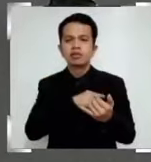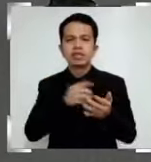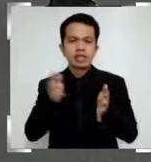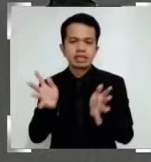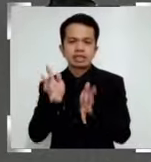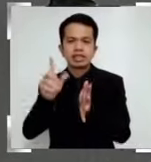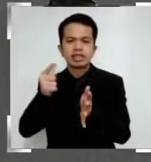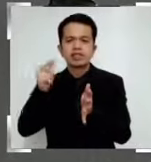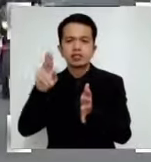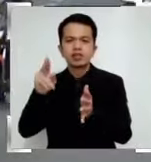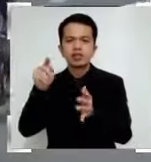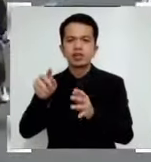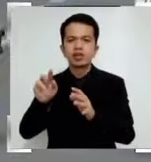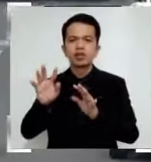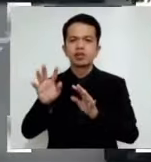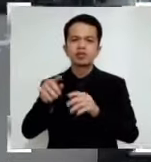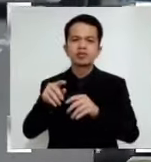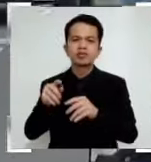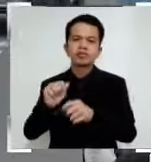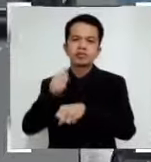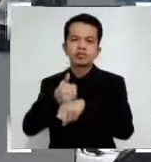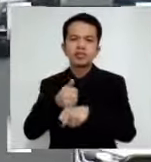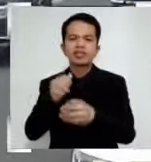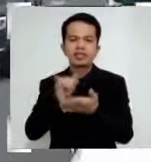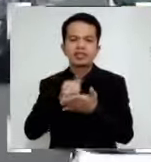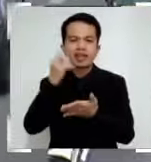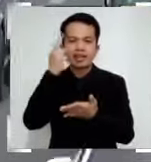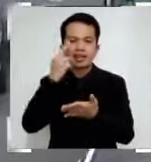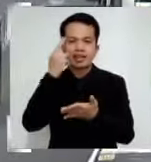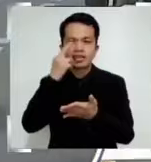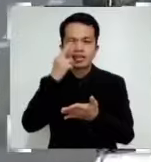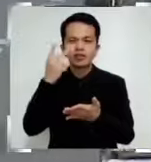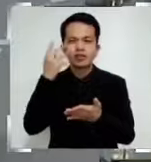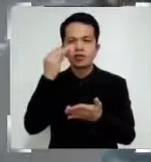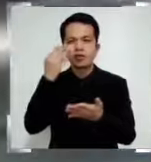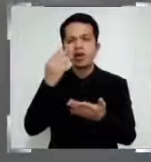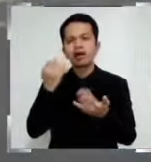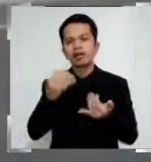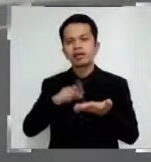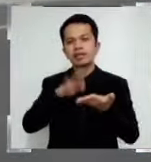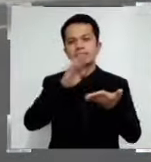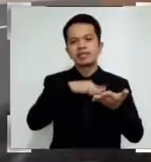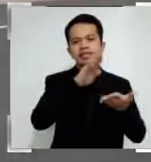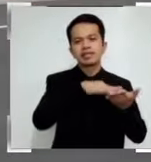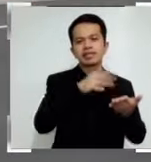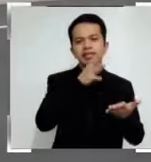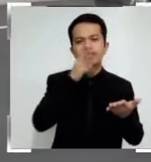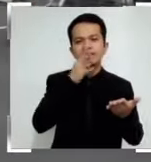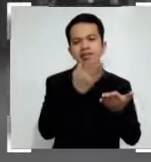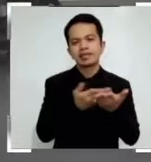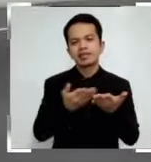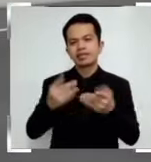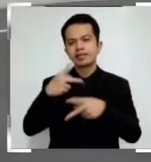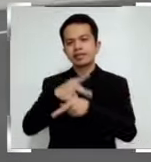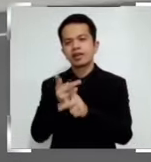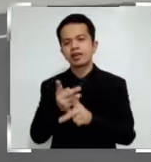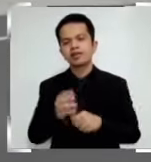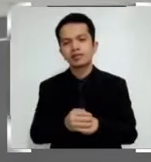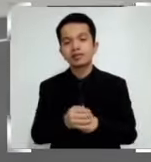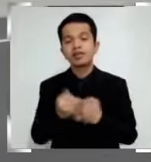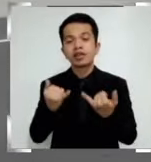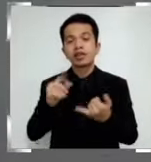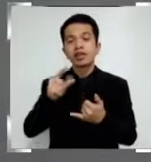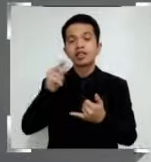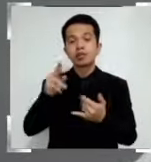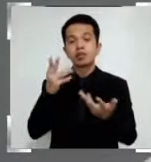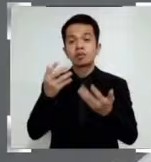nila. Ito yung isa sa mga dahilan na nagpamahal nila mga agricultural products. Sabi ng ibang LGU, baka tamaan ang pampondo